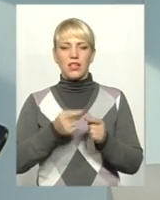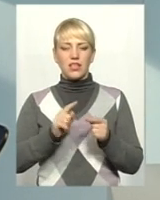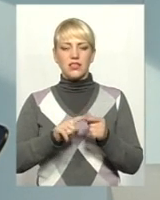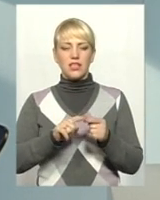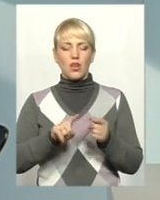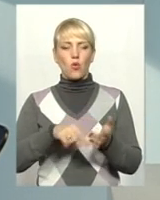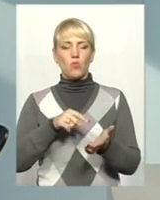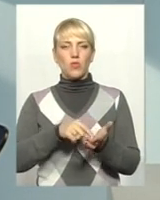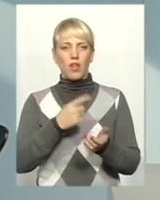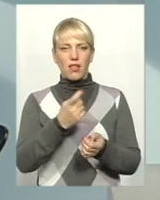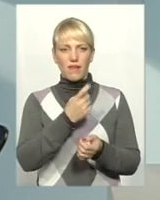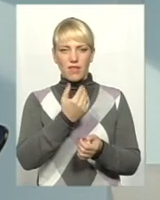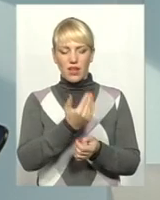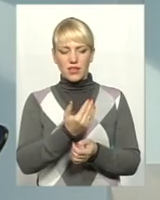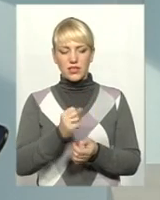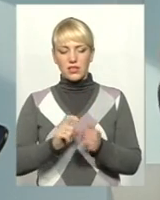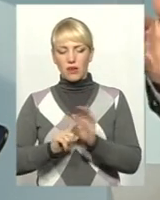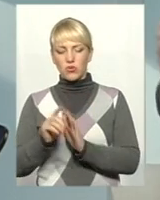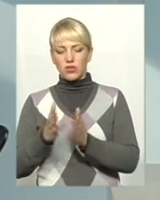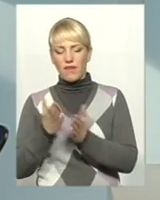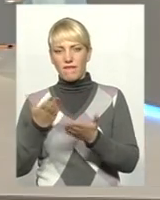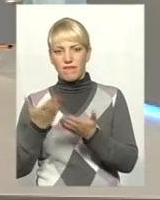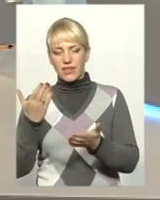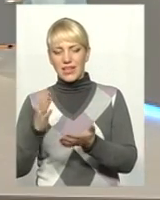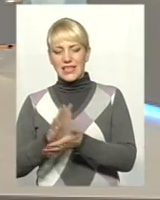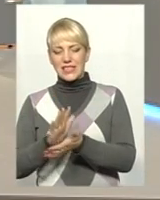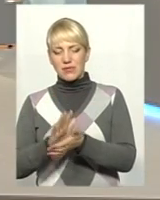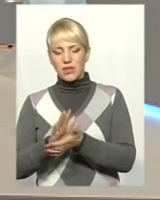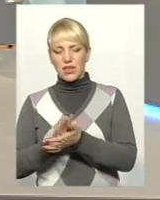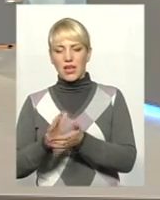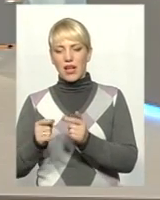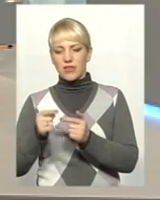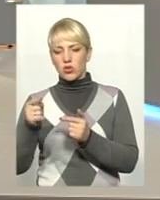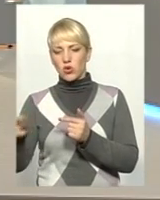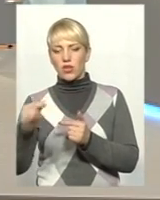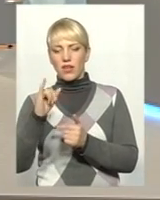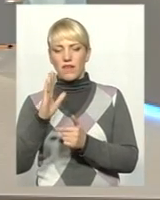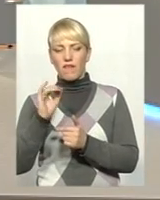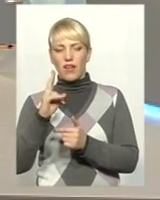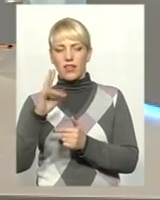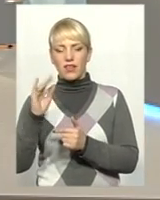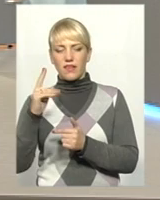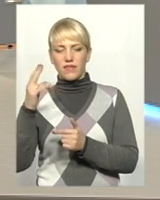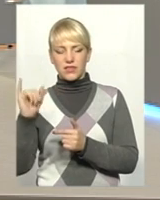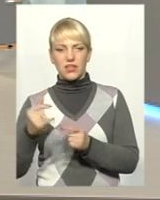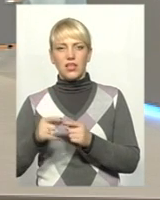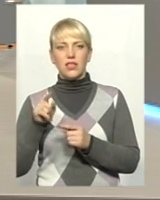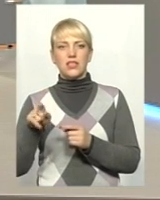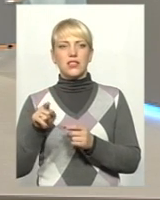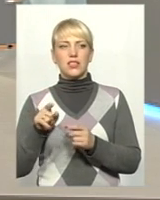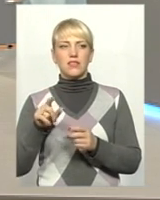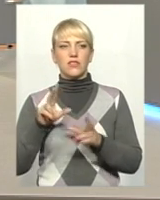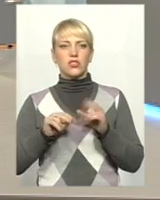починаючи від смітника і вже в сторону Іванкості, вона є на балансі в службі автомобільних доріг, тобто є